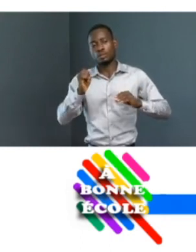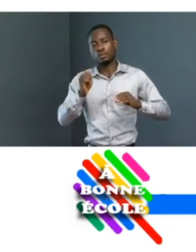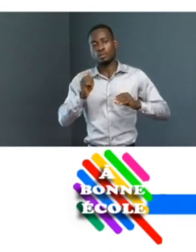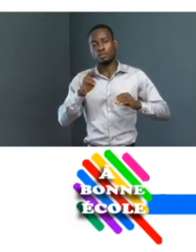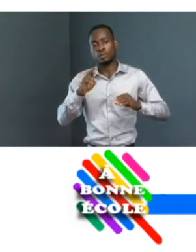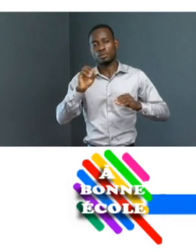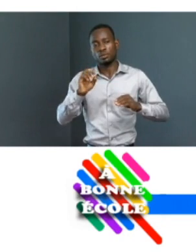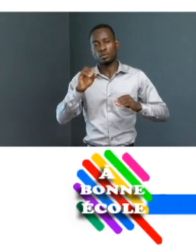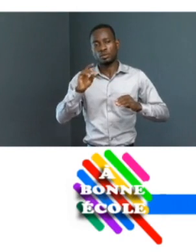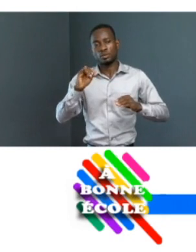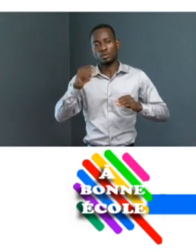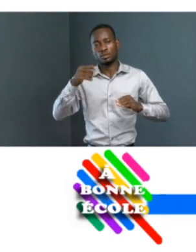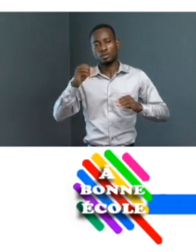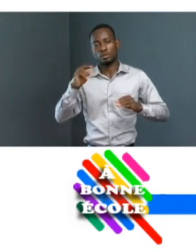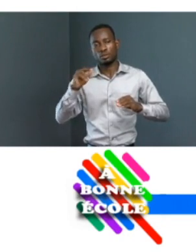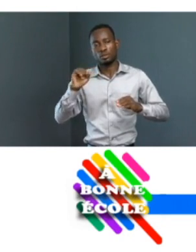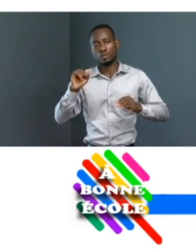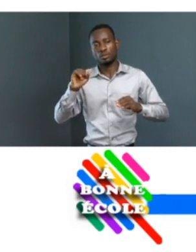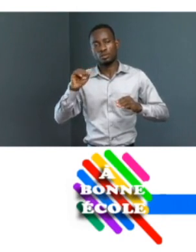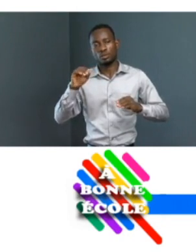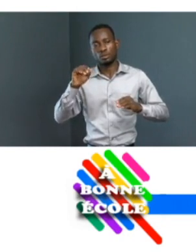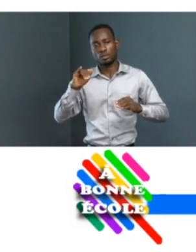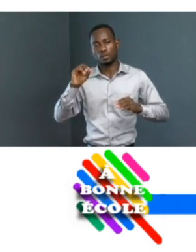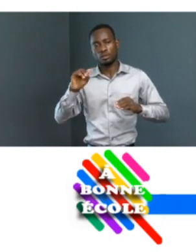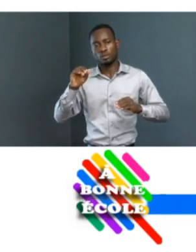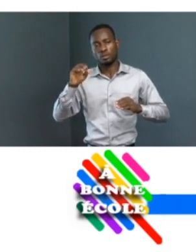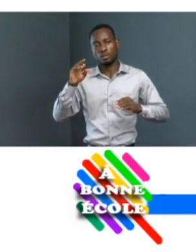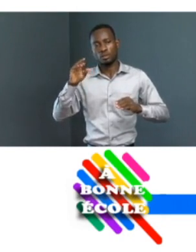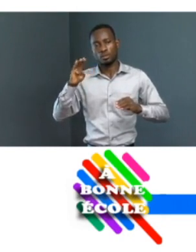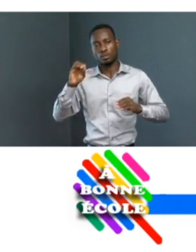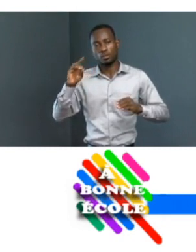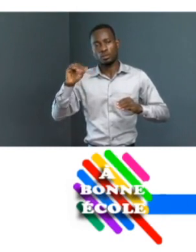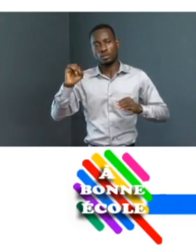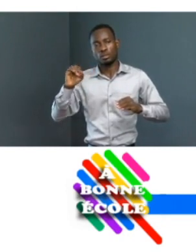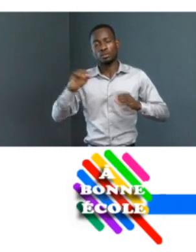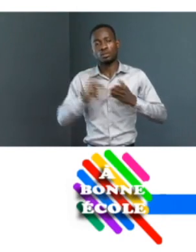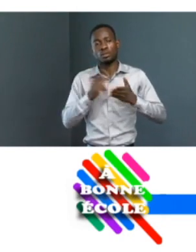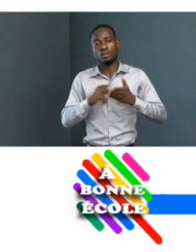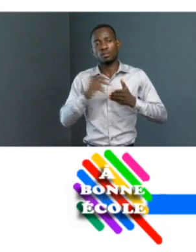Diakou, S.Y. Tanon Bordas, à la page